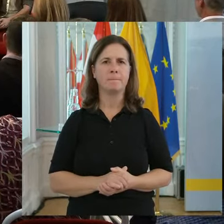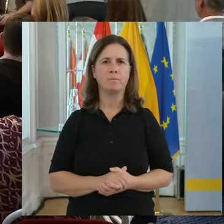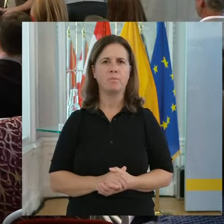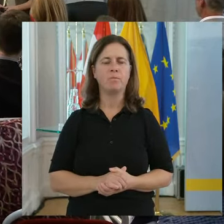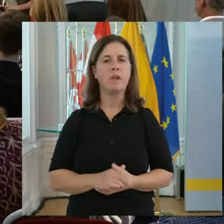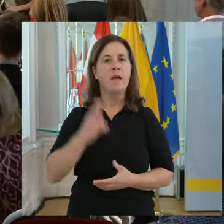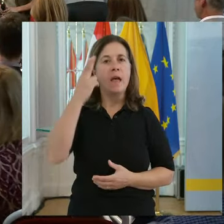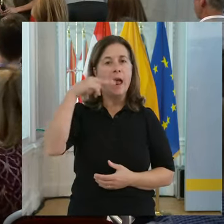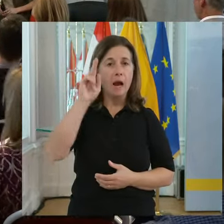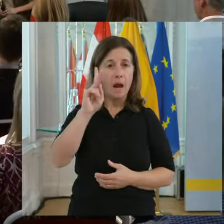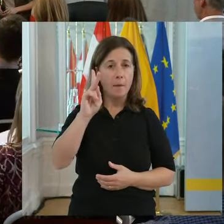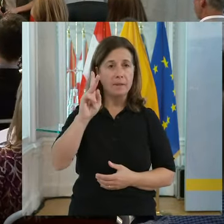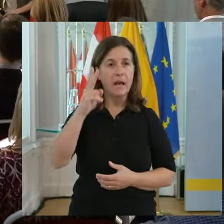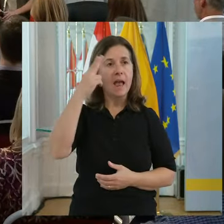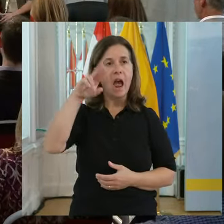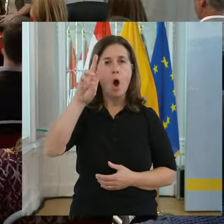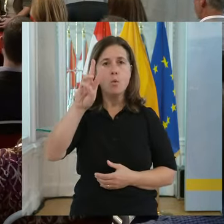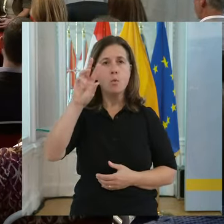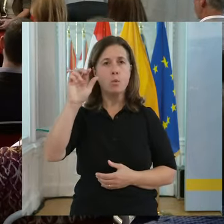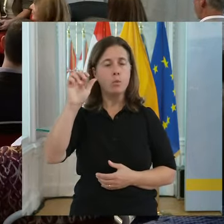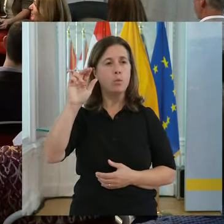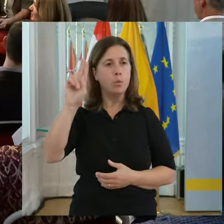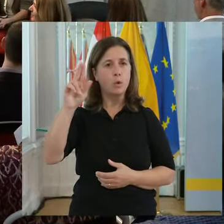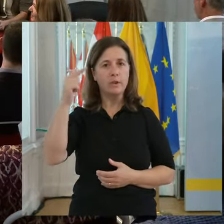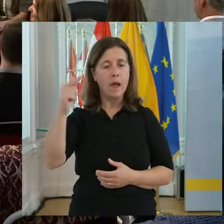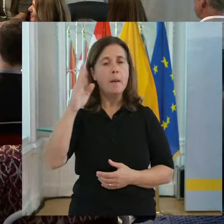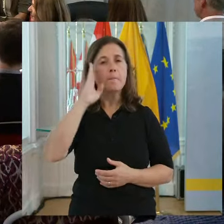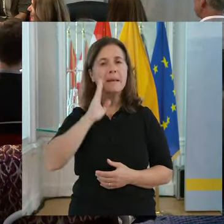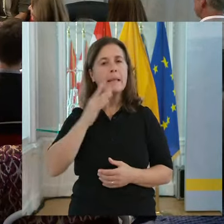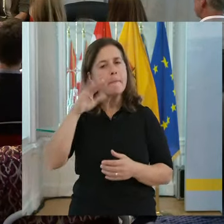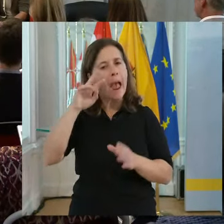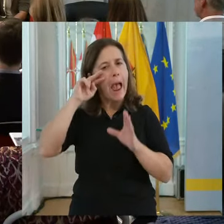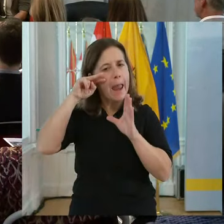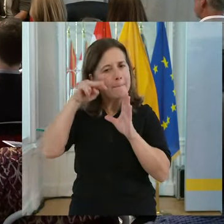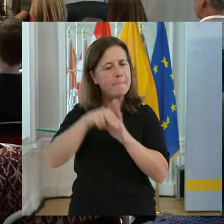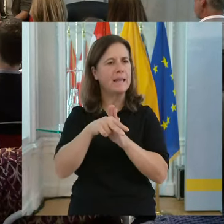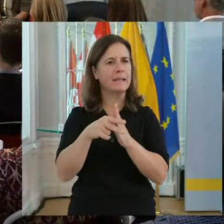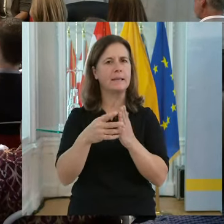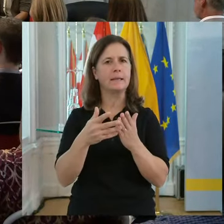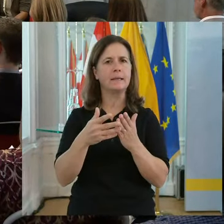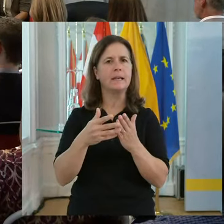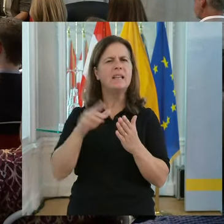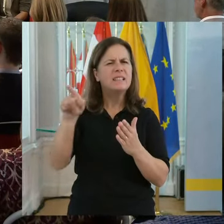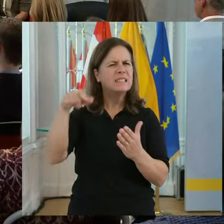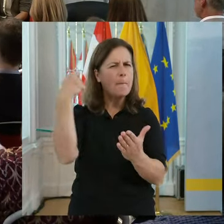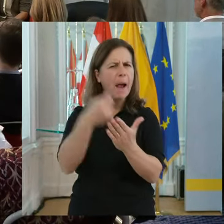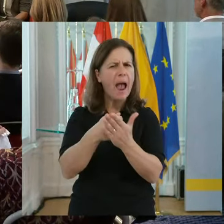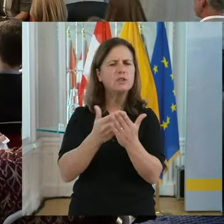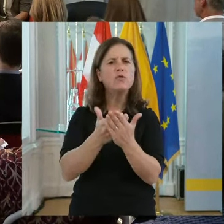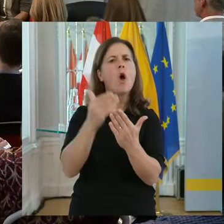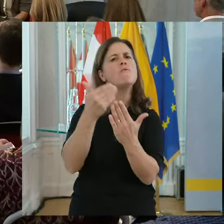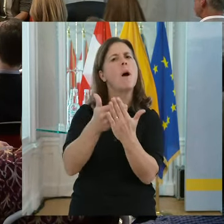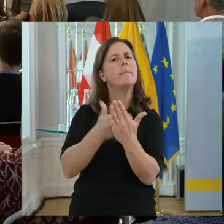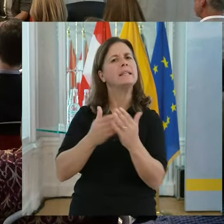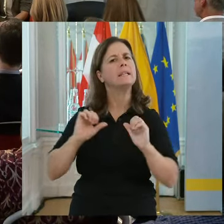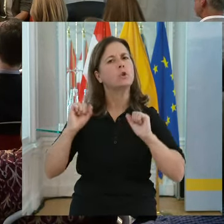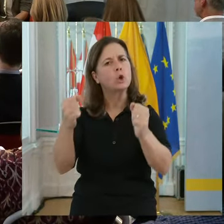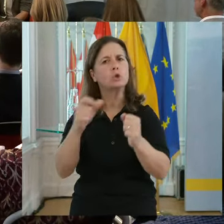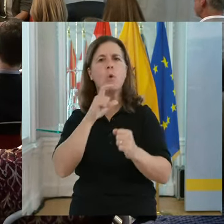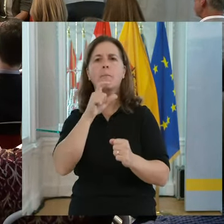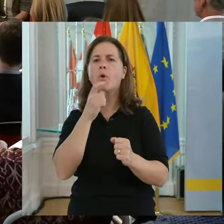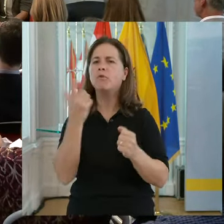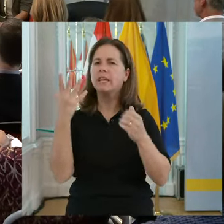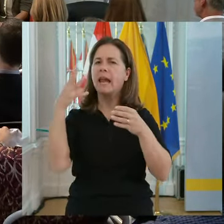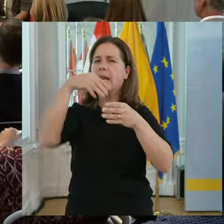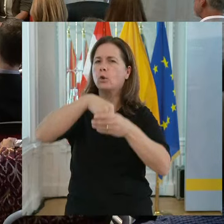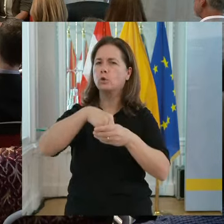Ja, Herr Krametter, Herr Ruth, bitte geben Sie uns einen etwas näheren Einblick. Dieser ELC-Preis für vorbildliches Engagement im Bereich beruflicher